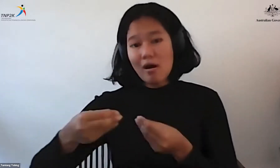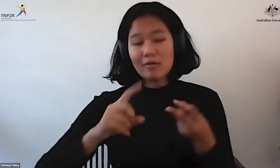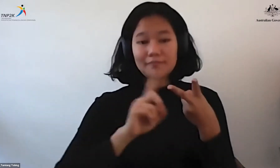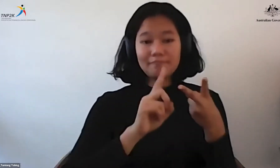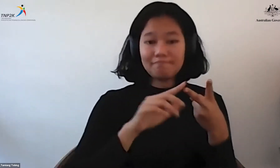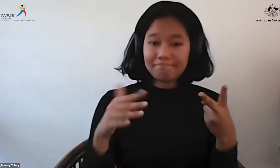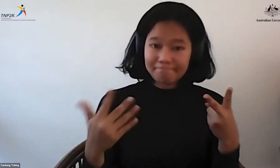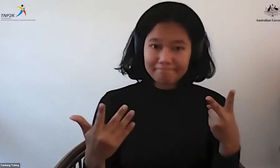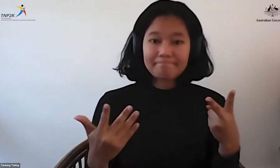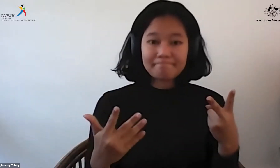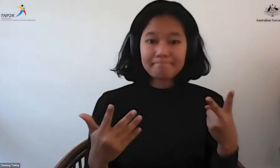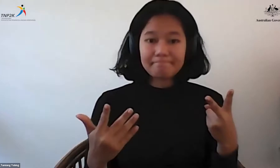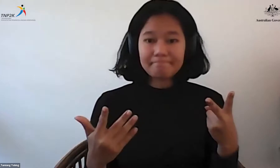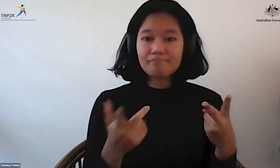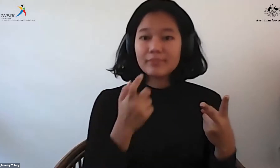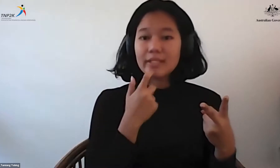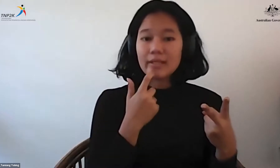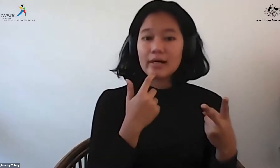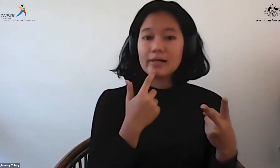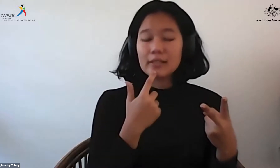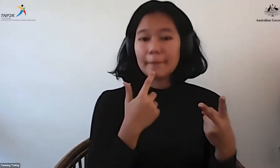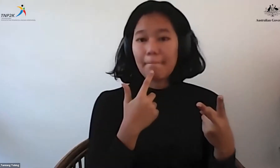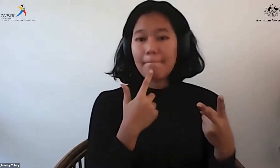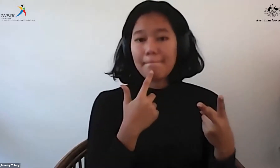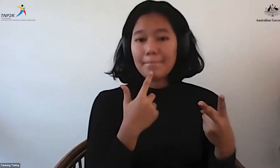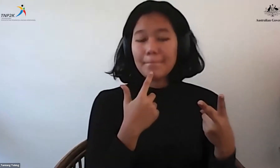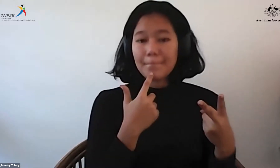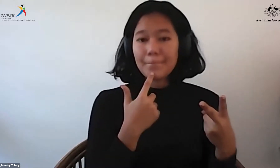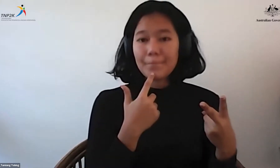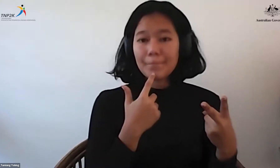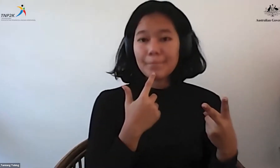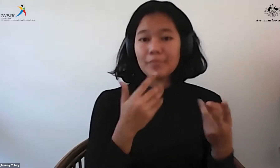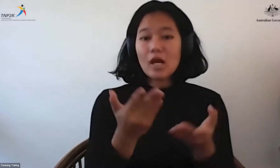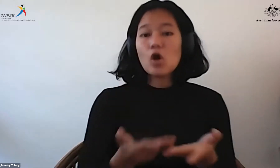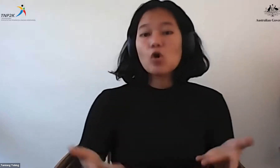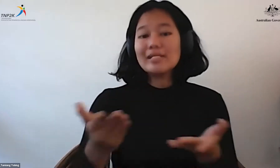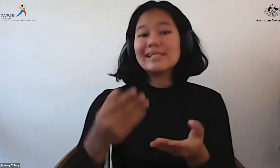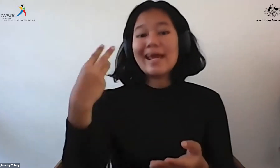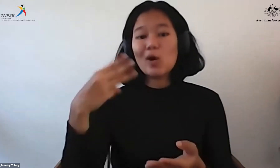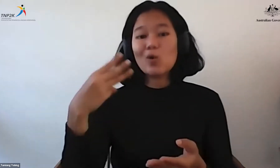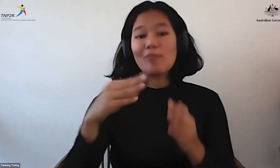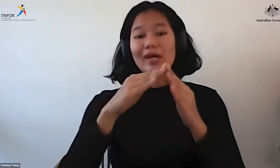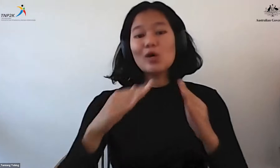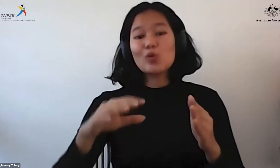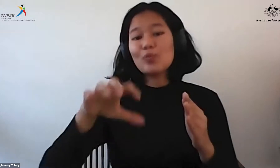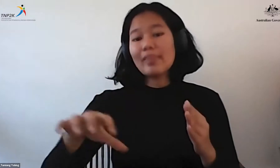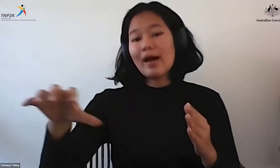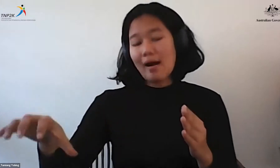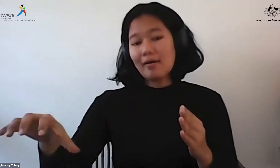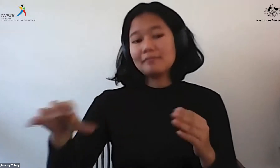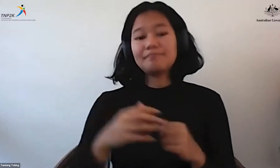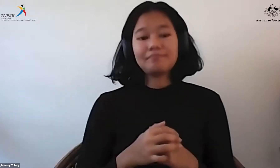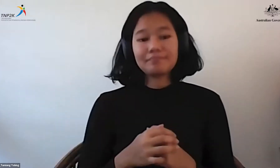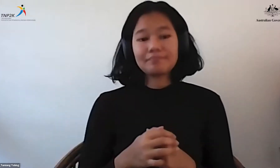kedua adalah terkait dengan kondisi ekonomi rumah tangga mereka.